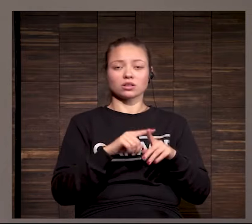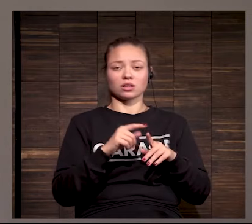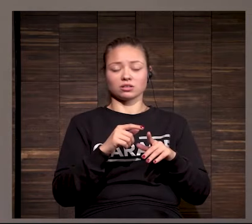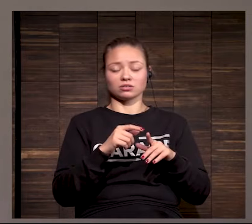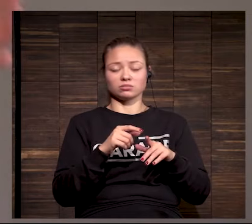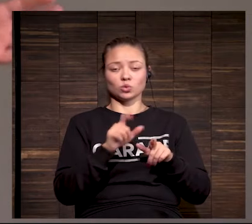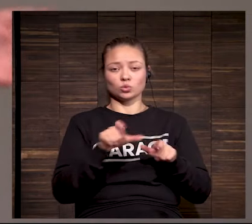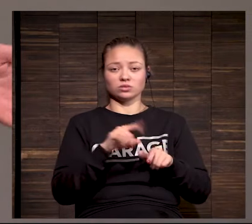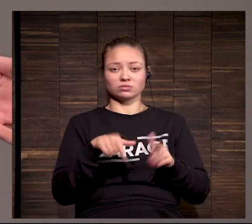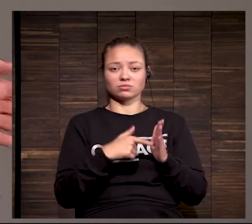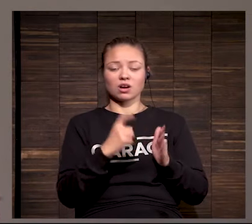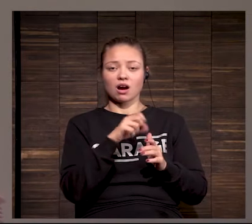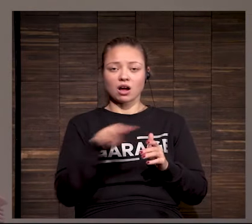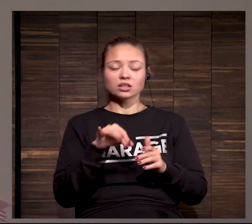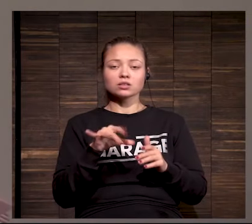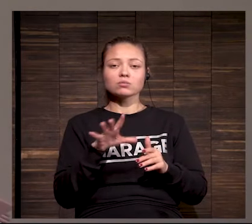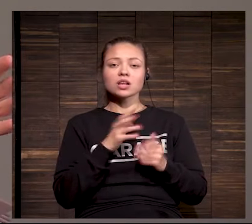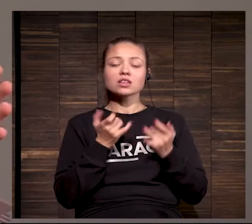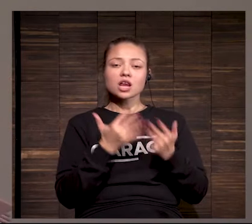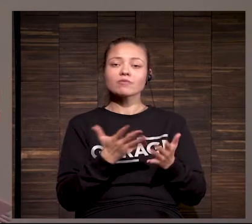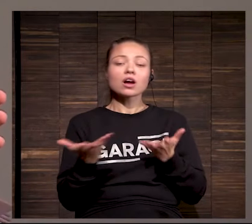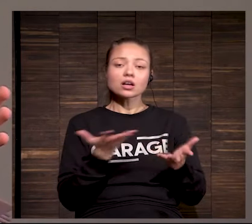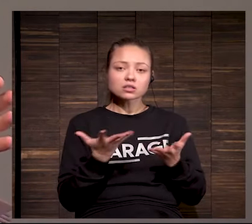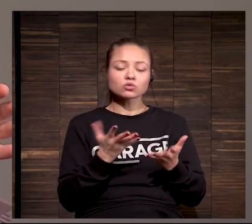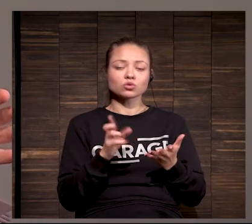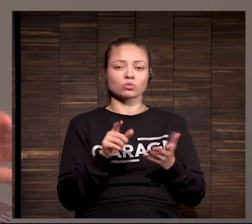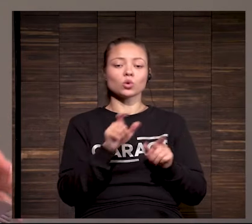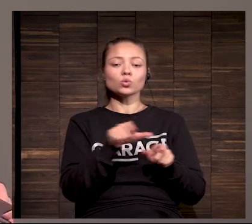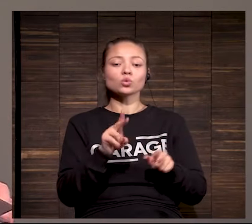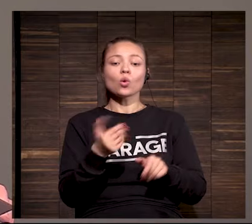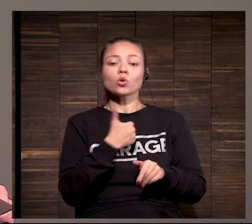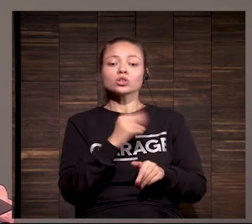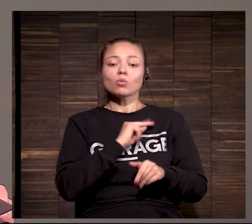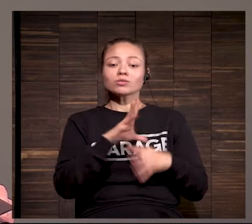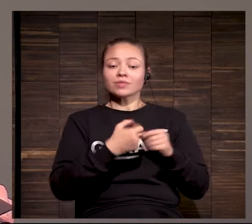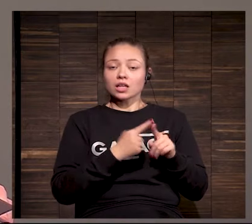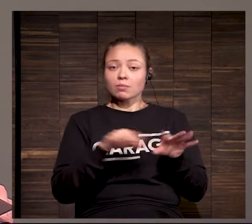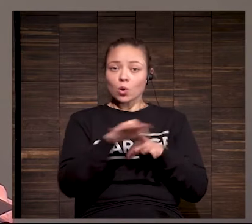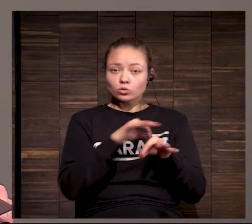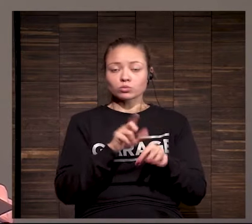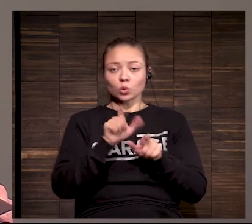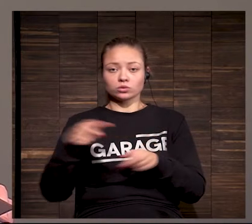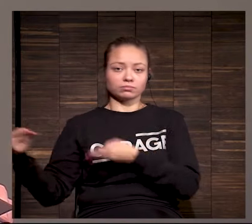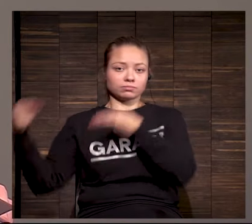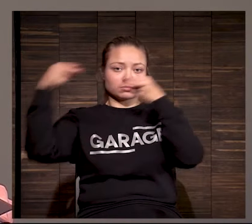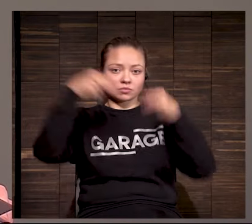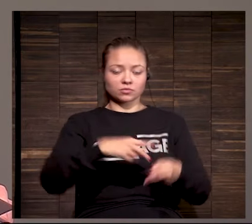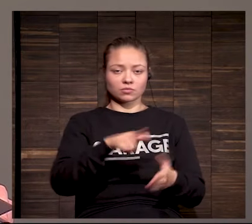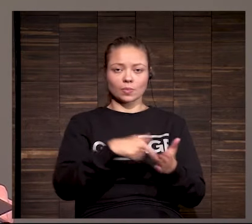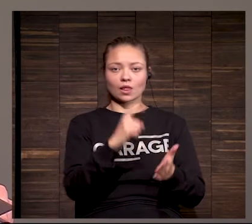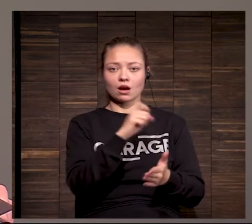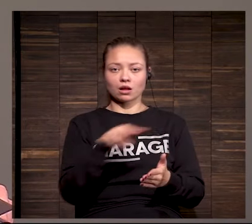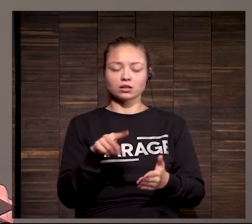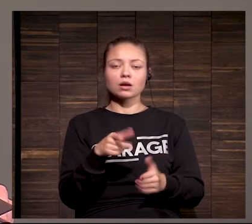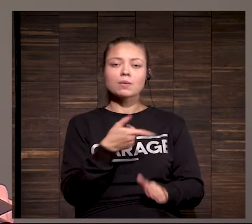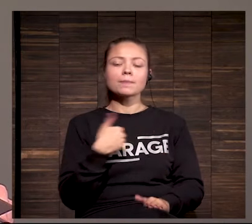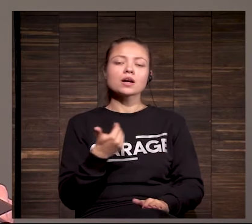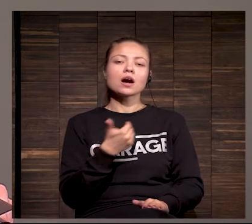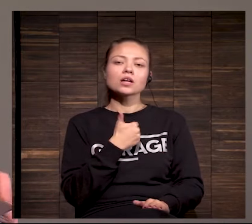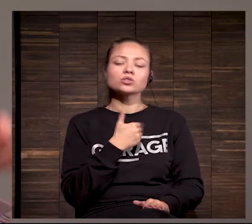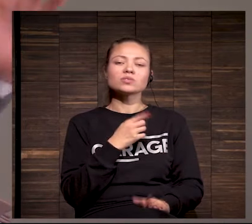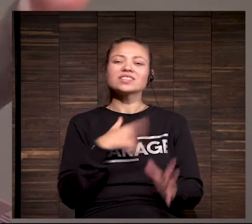которые хотят работать над этим проектом пережали в hal мы хотели чтобы не все кто